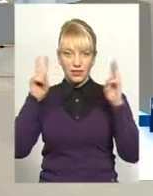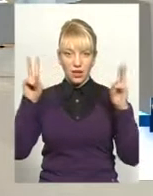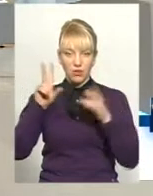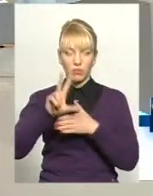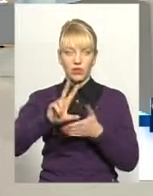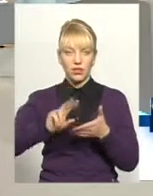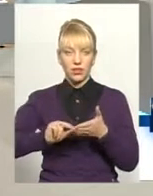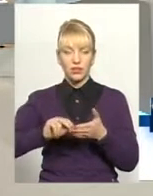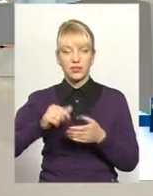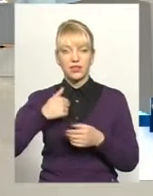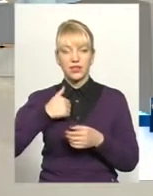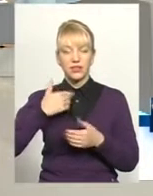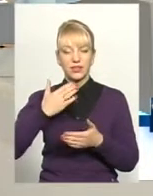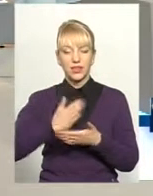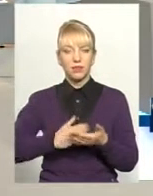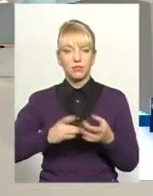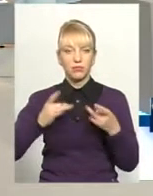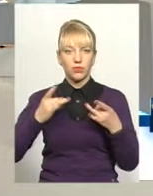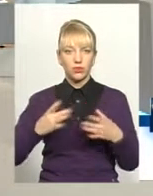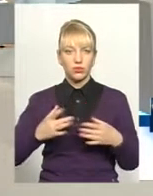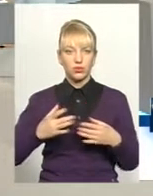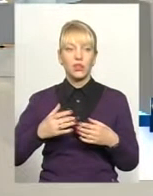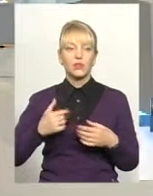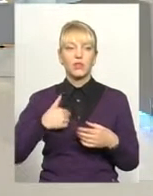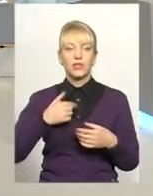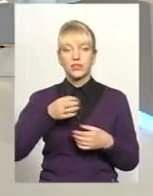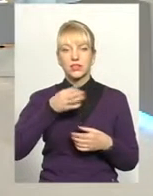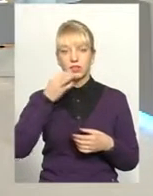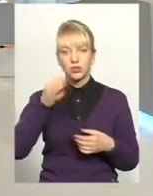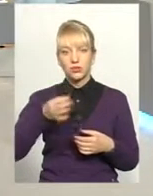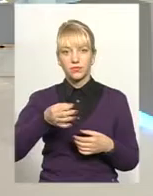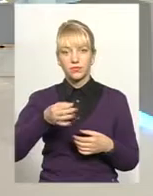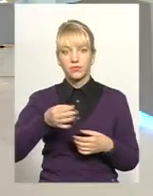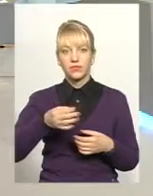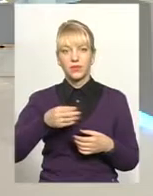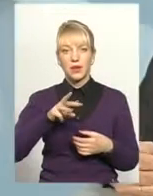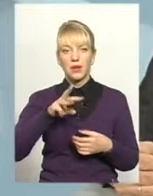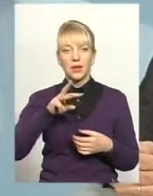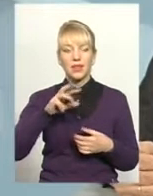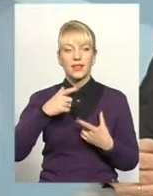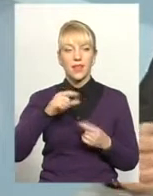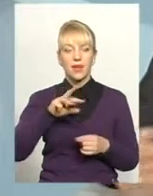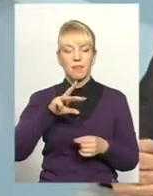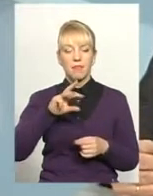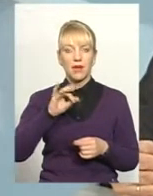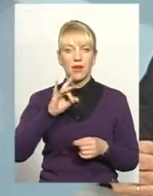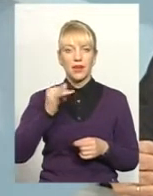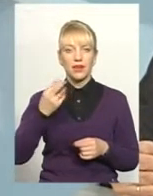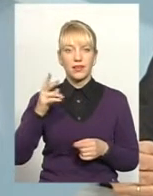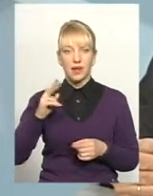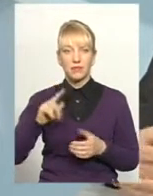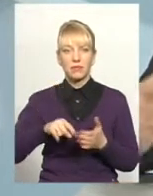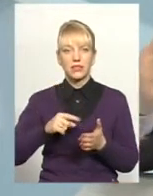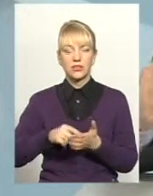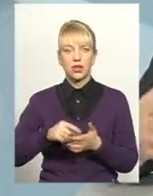Є просто, от, як скажу, де от, мерія міста